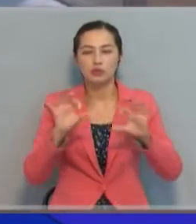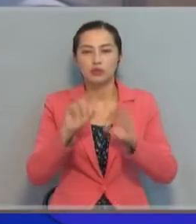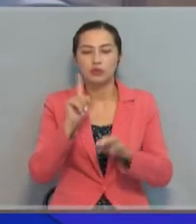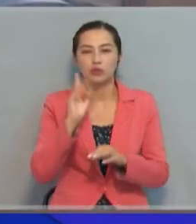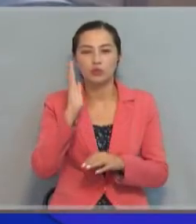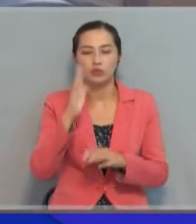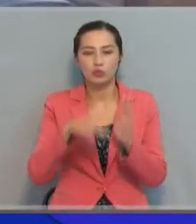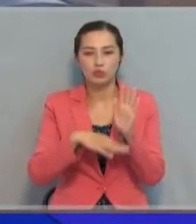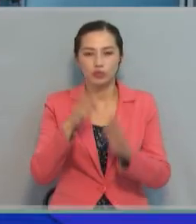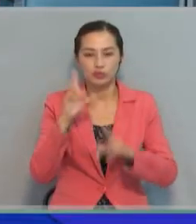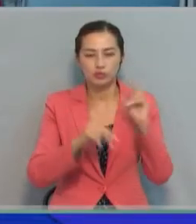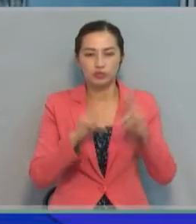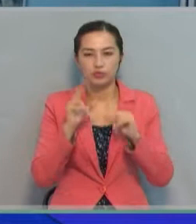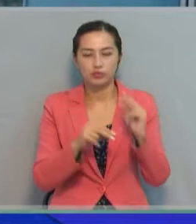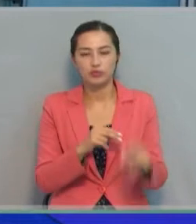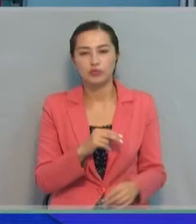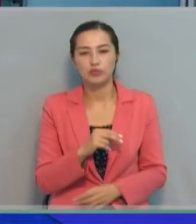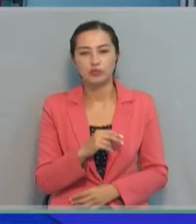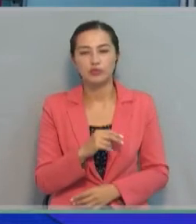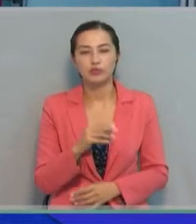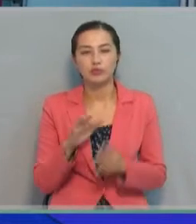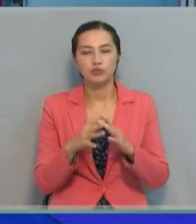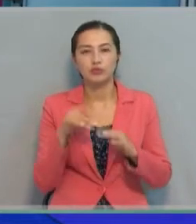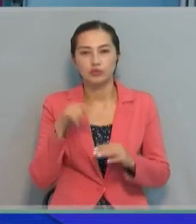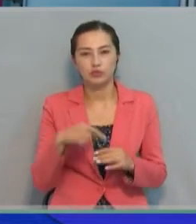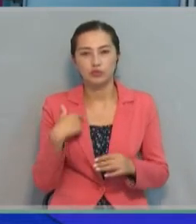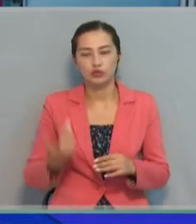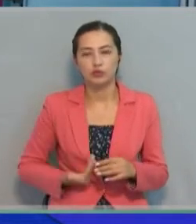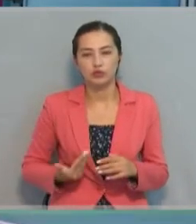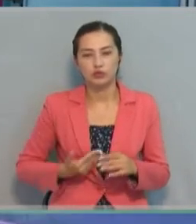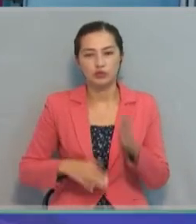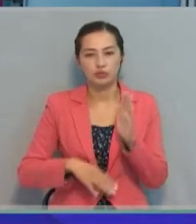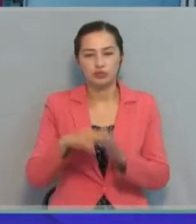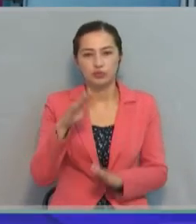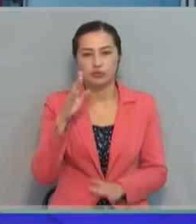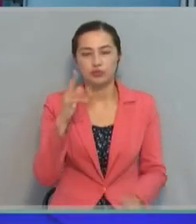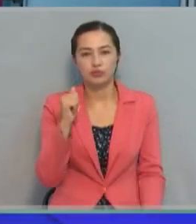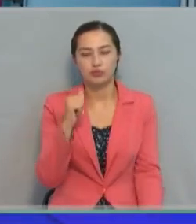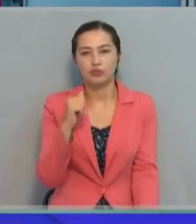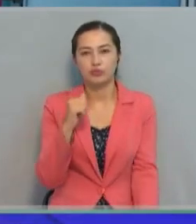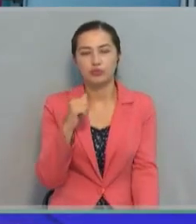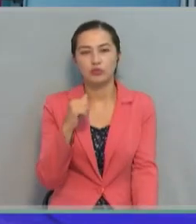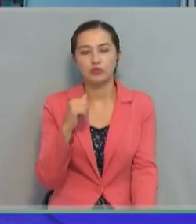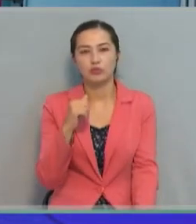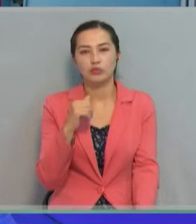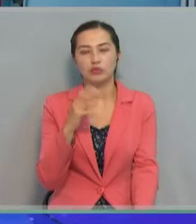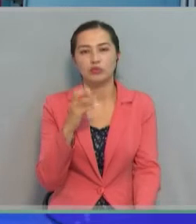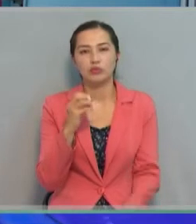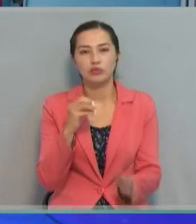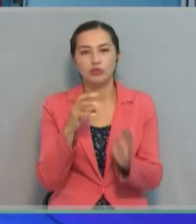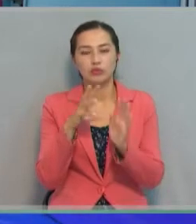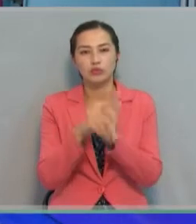өз дауысын берді. Осы ауылдың тұрғынымын, өсіп өнгенмін осы ауылда. Мынау әйтер